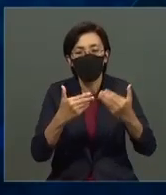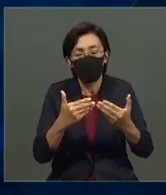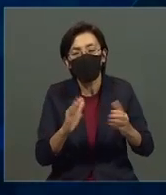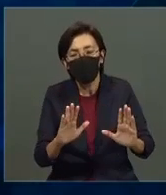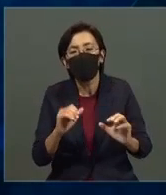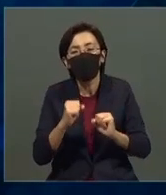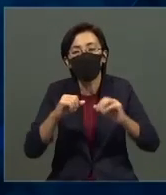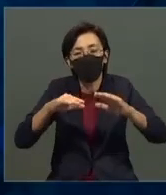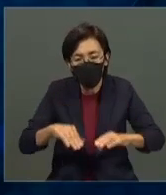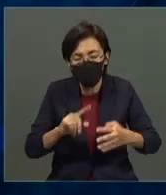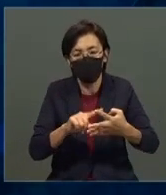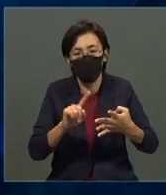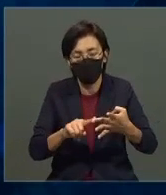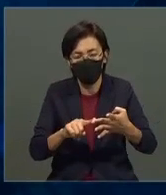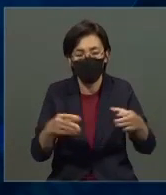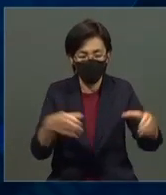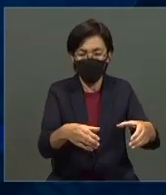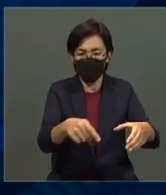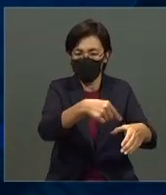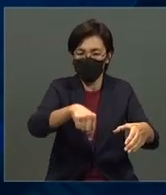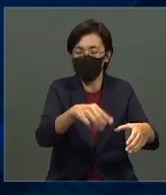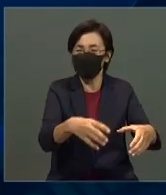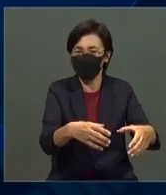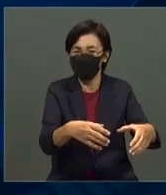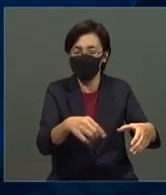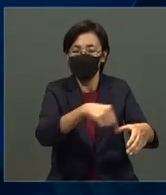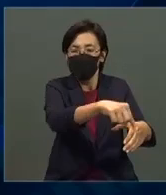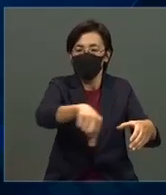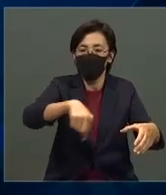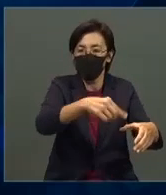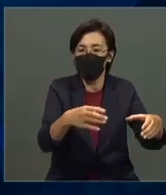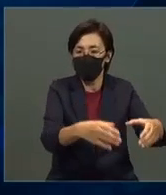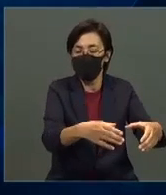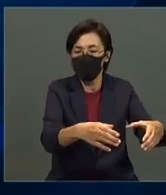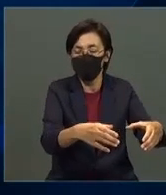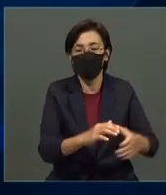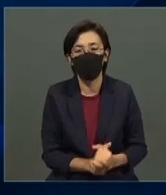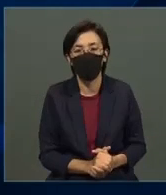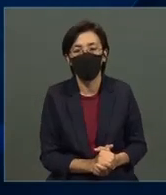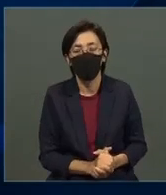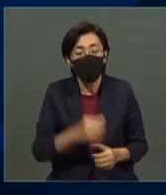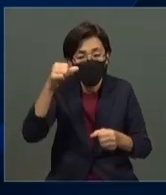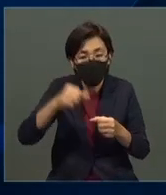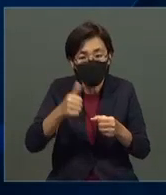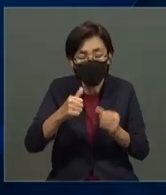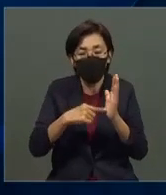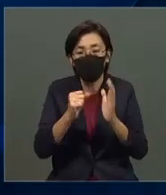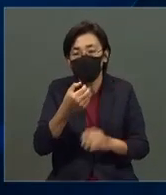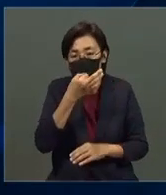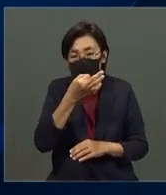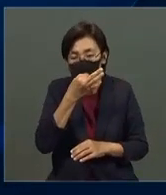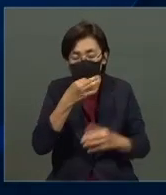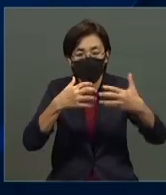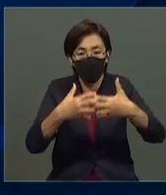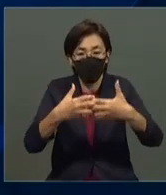คือซีลรูทหมายถึงว่าโอเคก็พยายามที่จะทำให้เป็นแบบจำได้ไหมครับที่สมุทรสาครโรงง